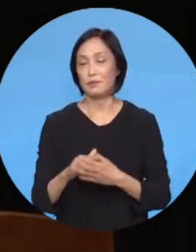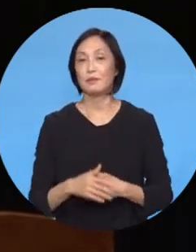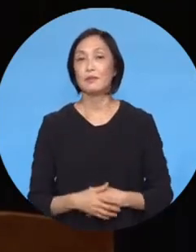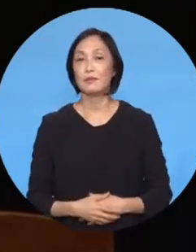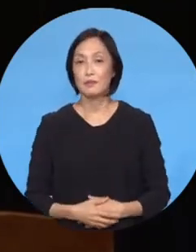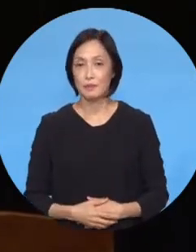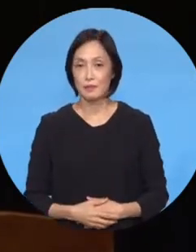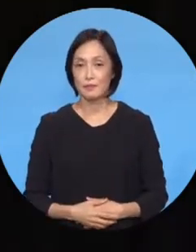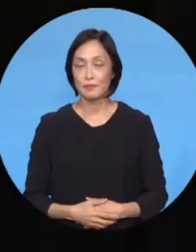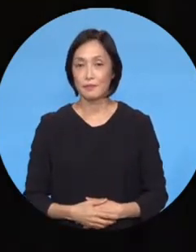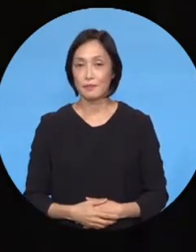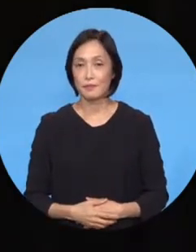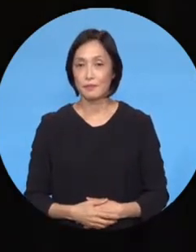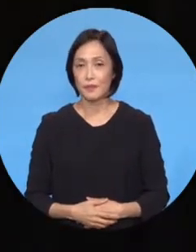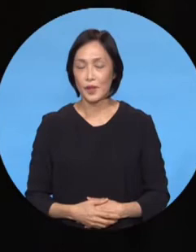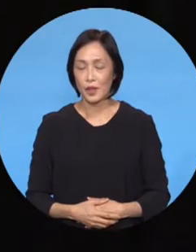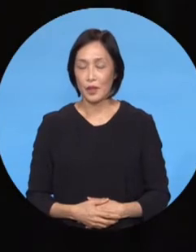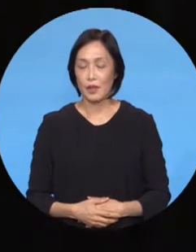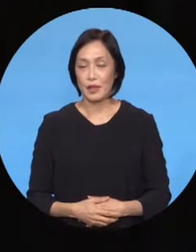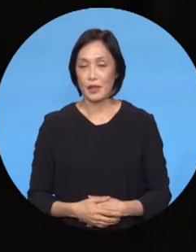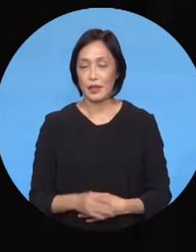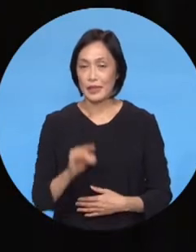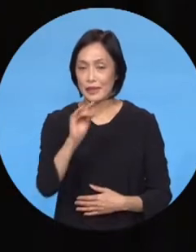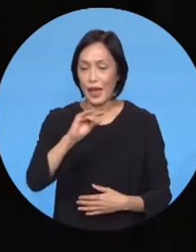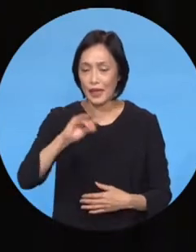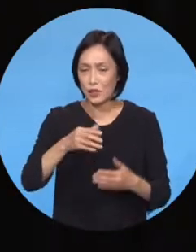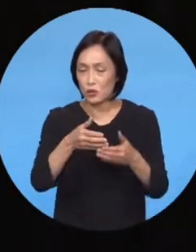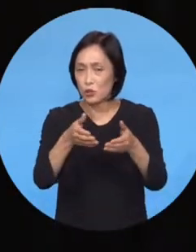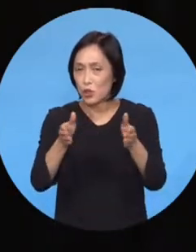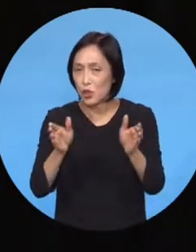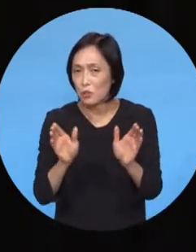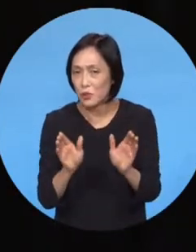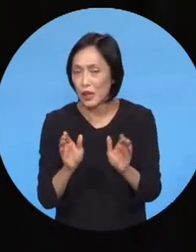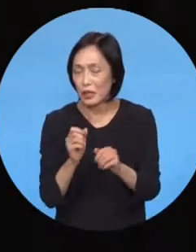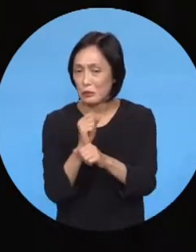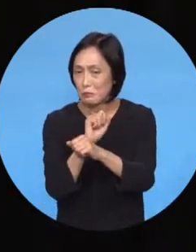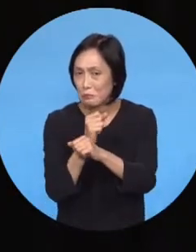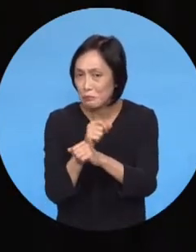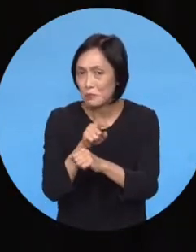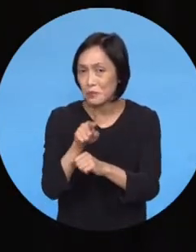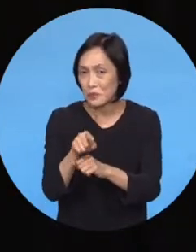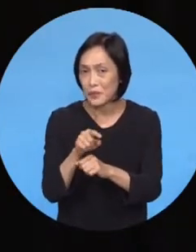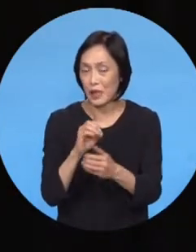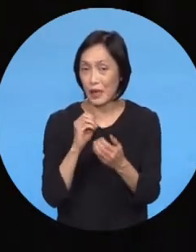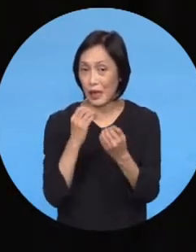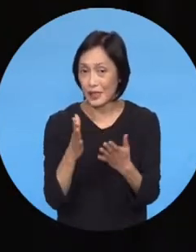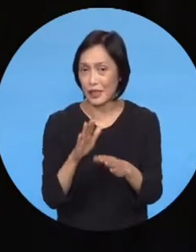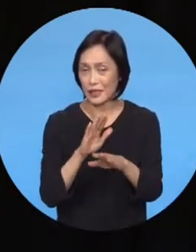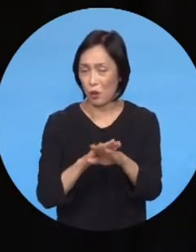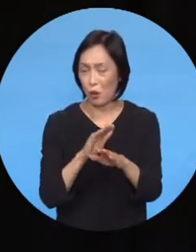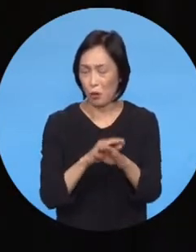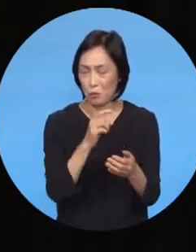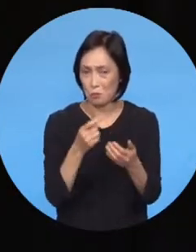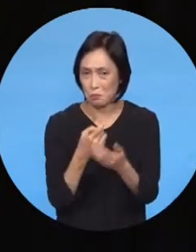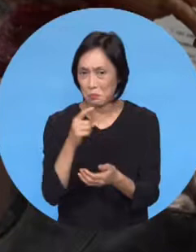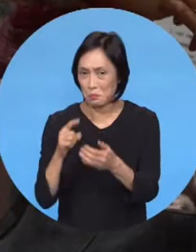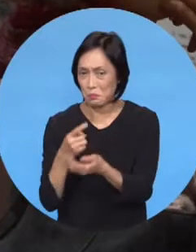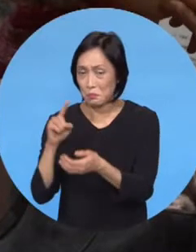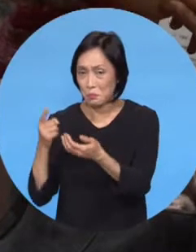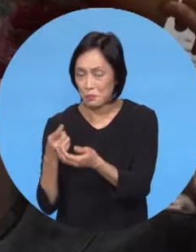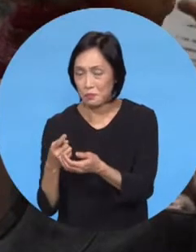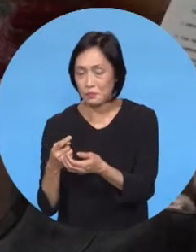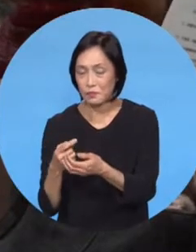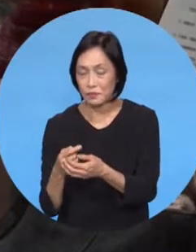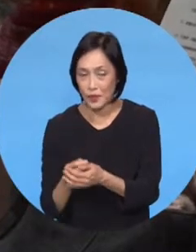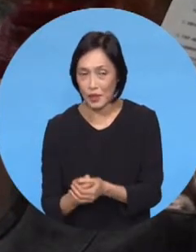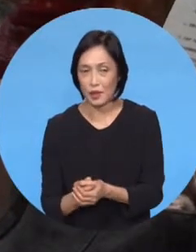ます。 詐欺の手口っていうのはもう本当にこう多様化かつ巧妙化してますんで、こ